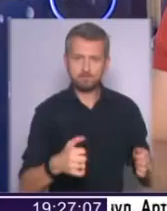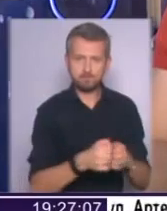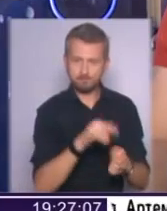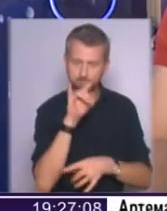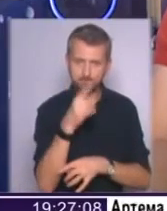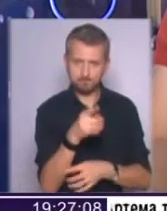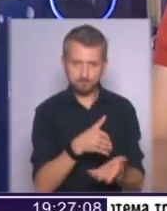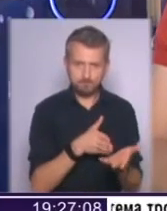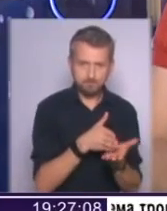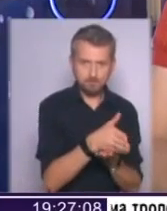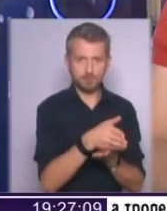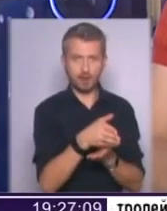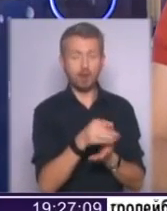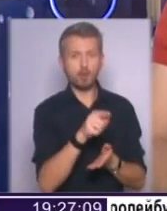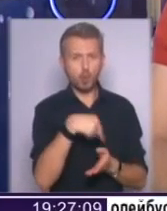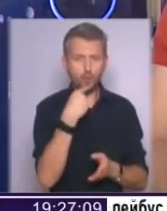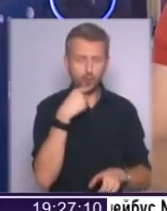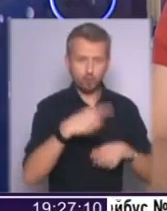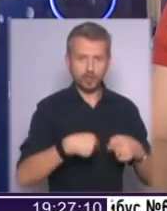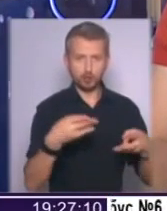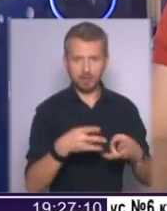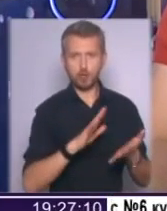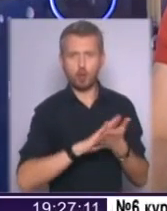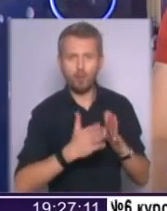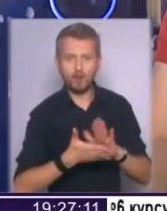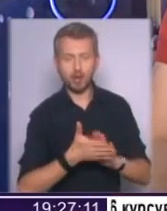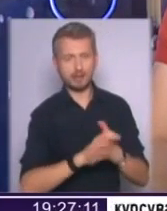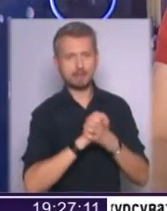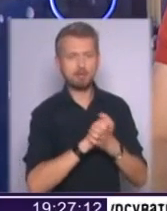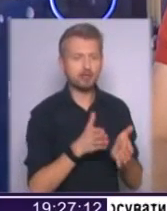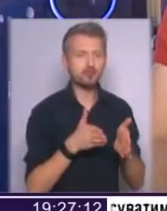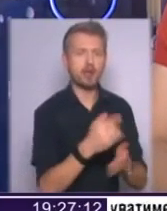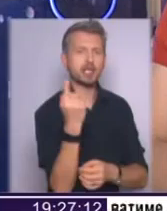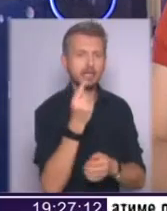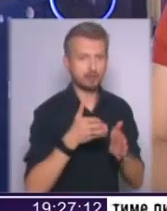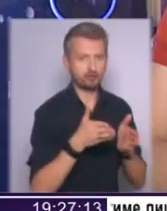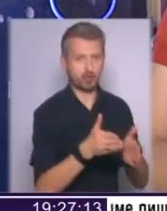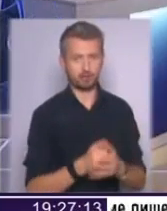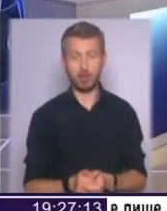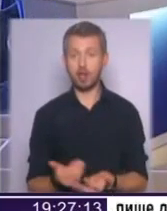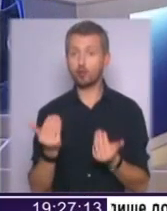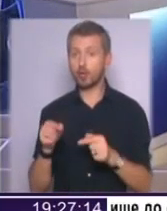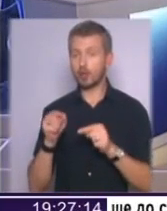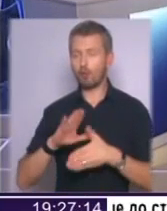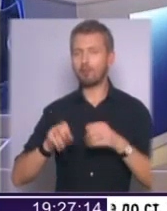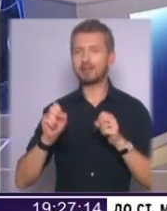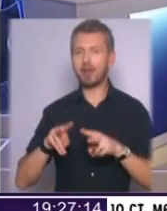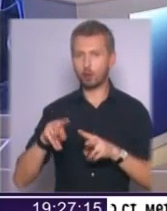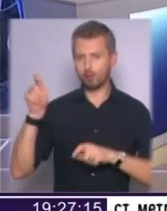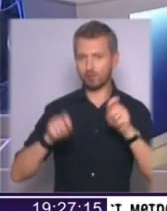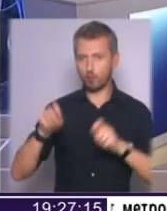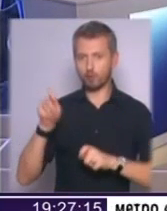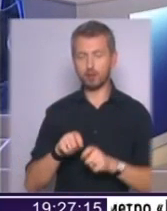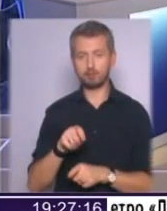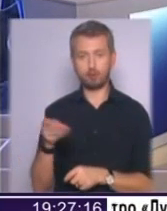і говорить про це постійно, що треба домовлятися. Що мирний шлях – це єдиний шлях. Ну, дивіться, сьогодні на цьому безпековому форумі Петро